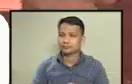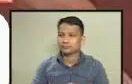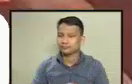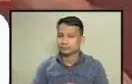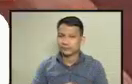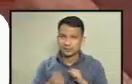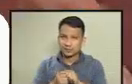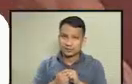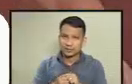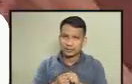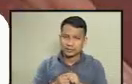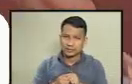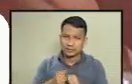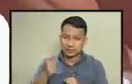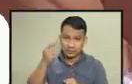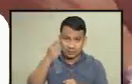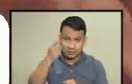Hataw rin si Mark Vespar Kagiwa